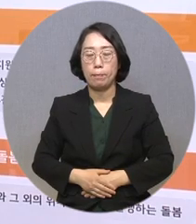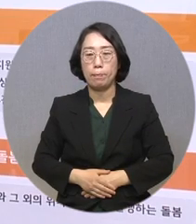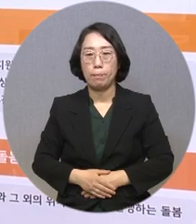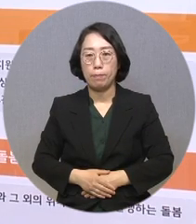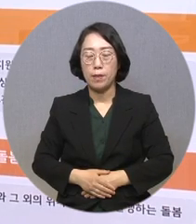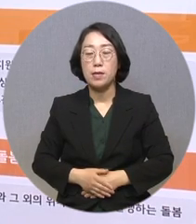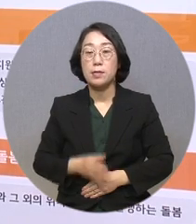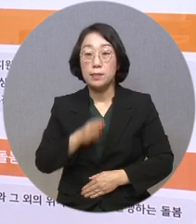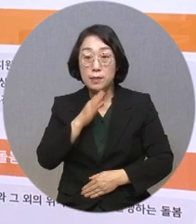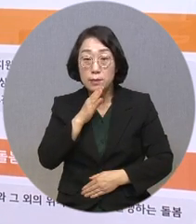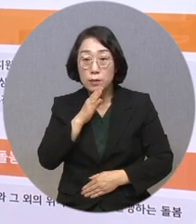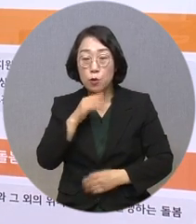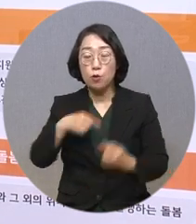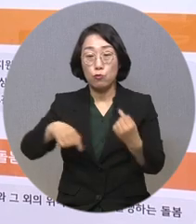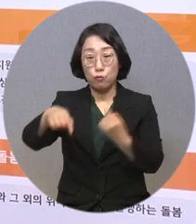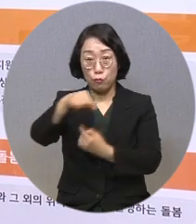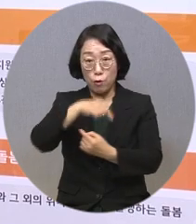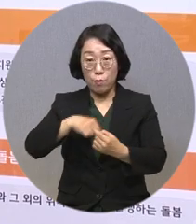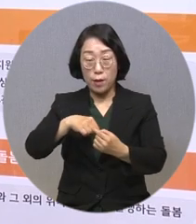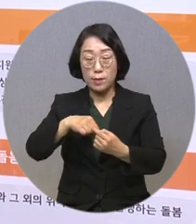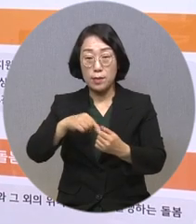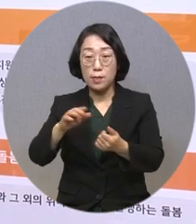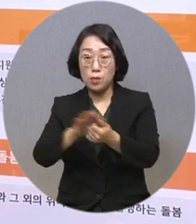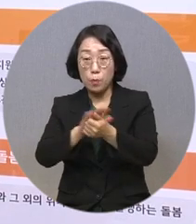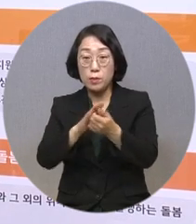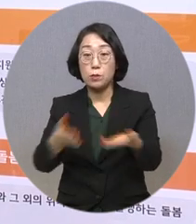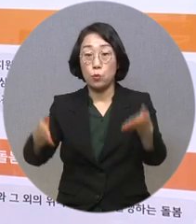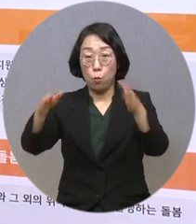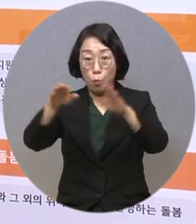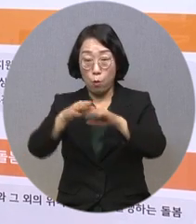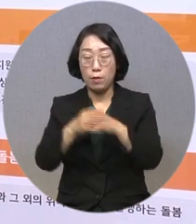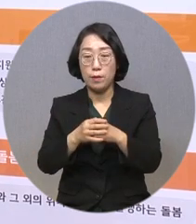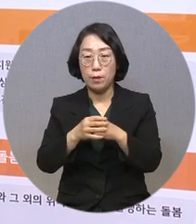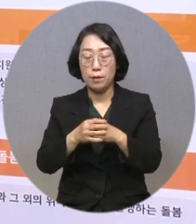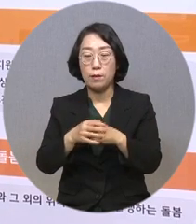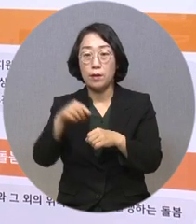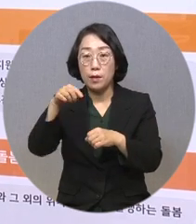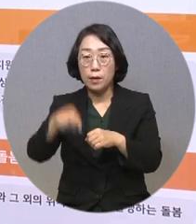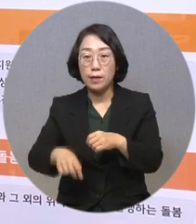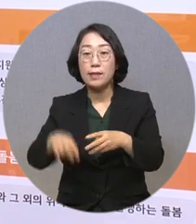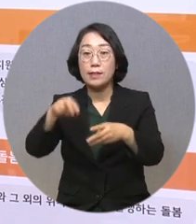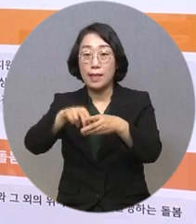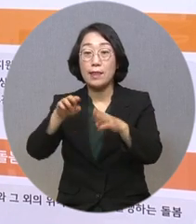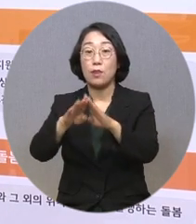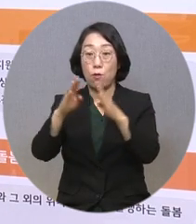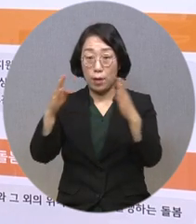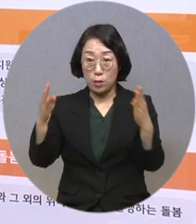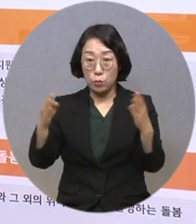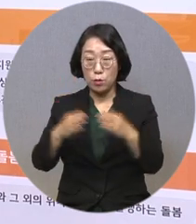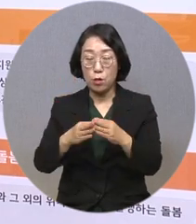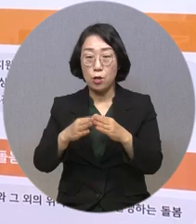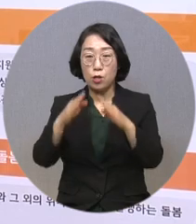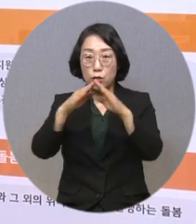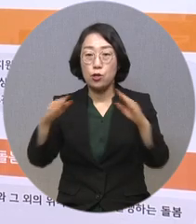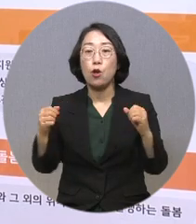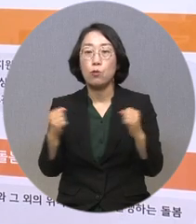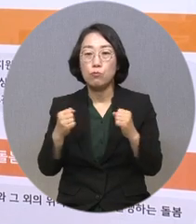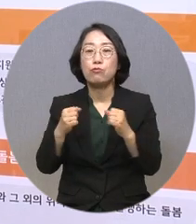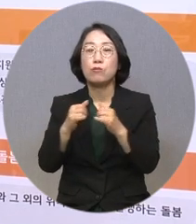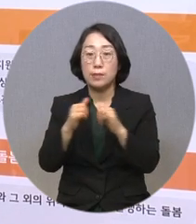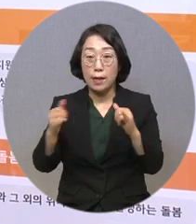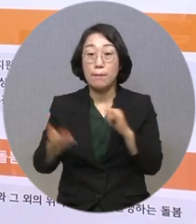공공기관이 직접 운영하는 전라남도 사회서비스원은 동부종합재가센터 개소를 통해 전남 도민에게 돌봄 서비스를